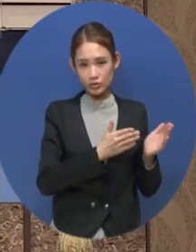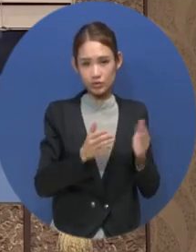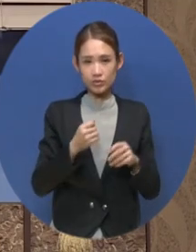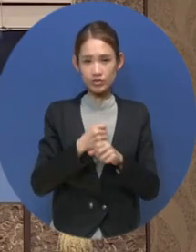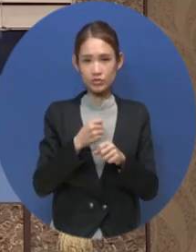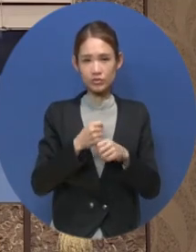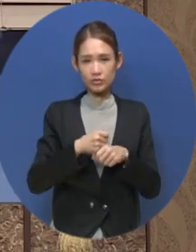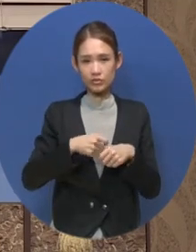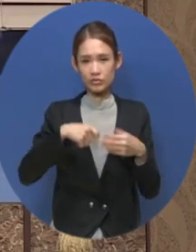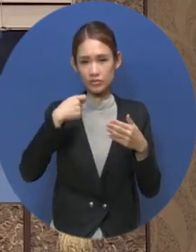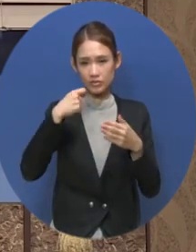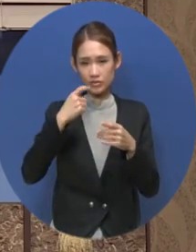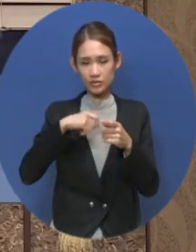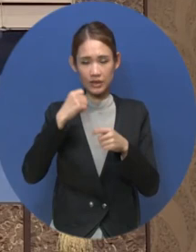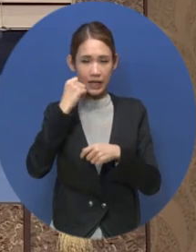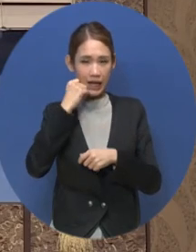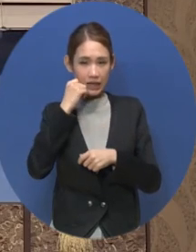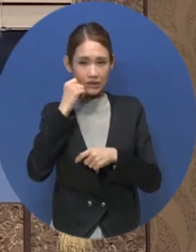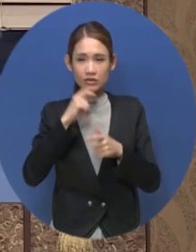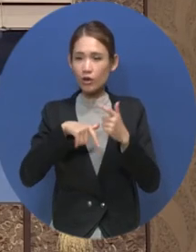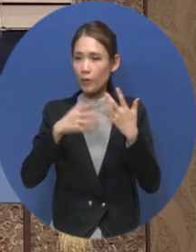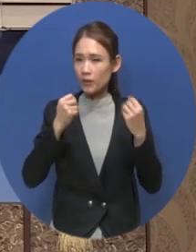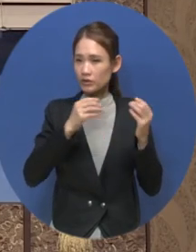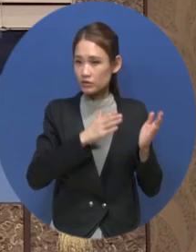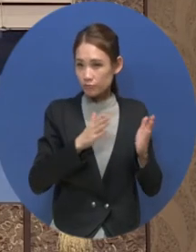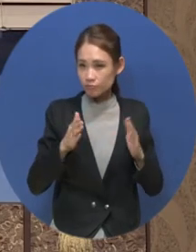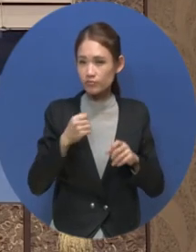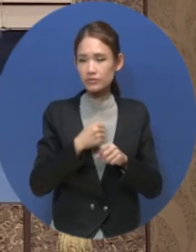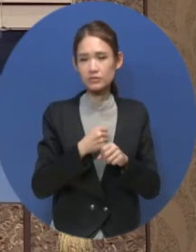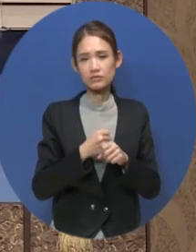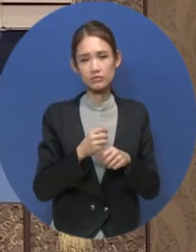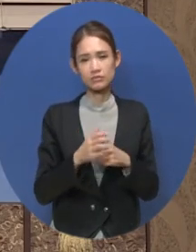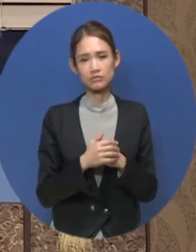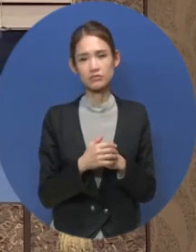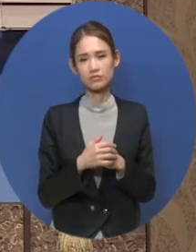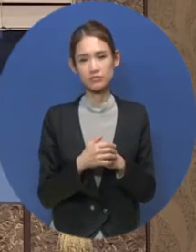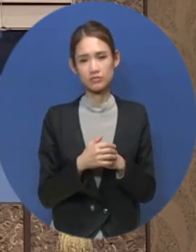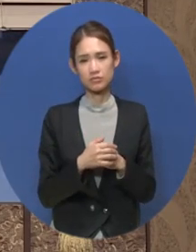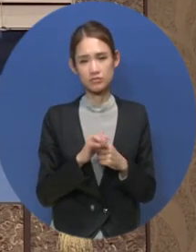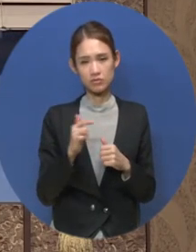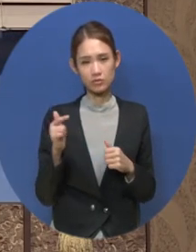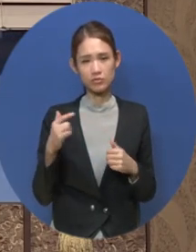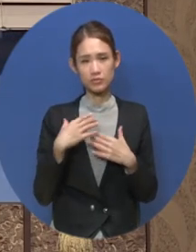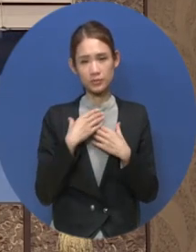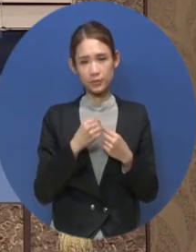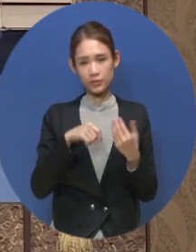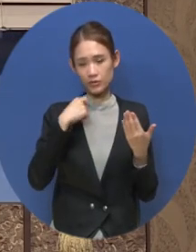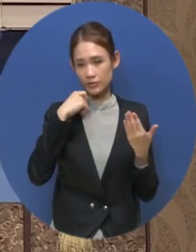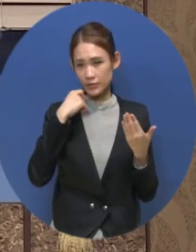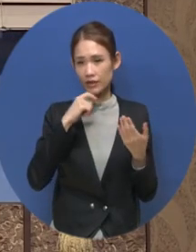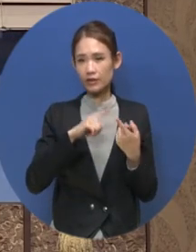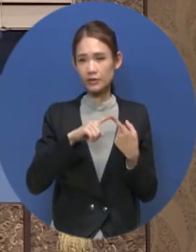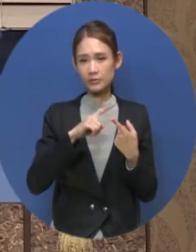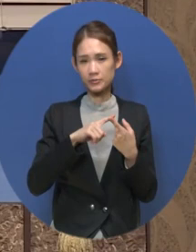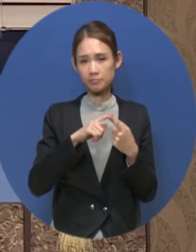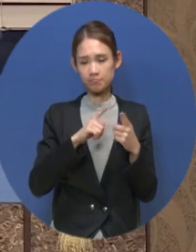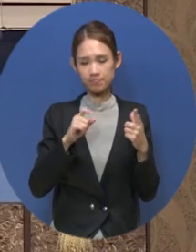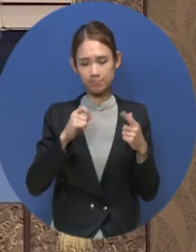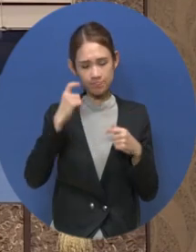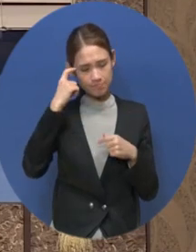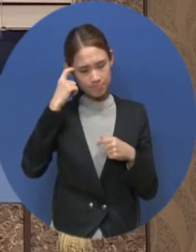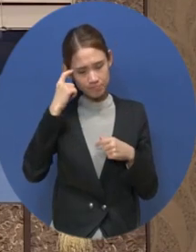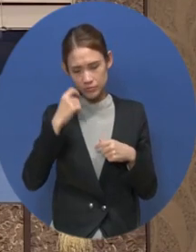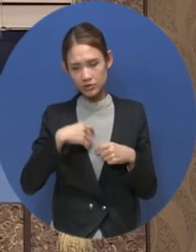준비하고 부식을 더 많이 가지고 가서 선수들이 또 그 편안하게 이제 음식에 대한 부분들을 신경 쓰지